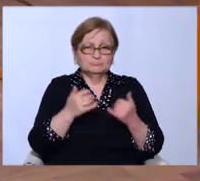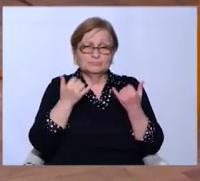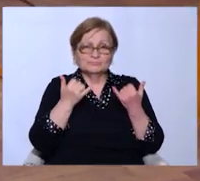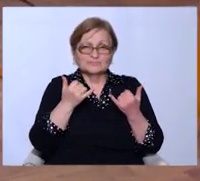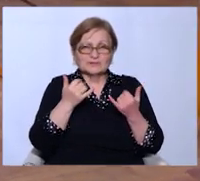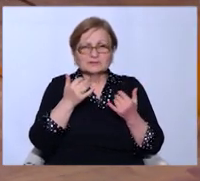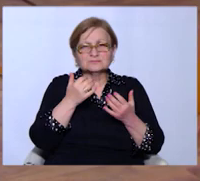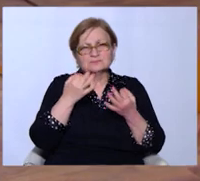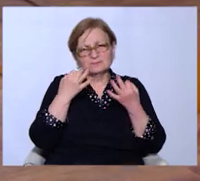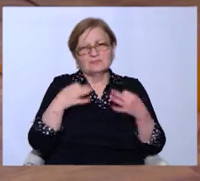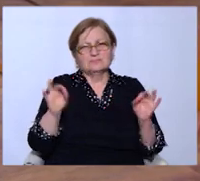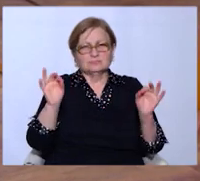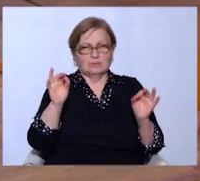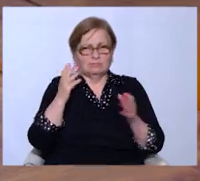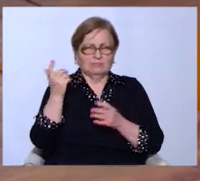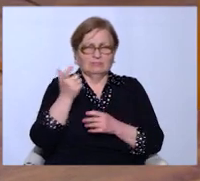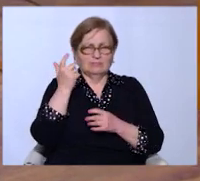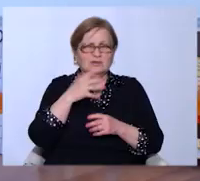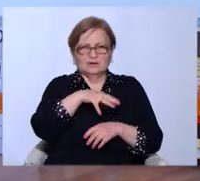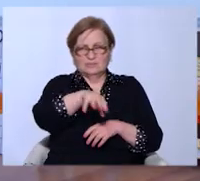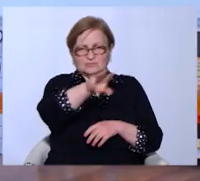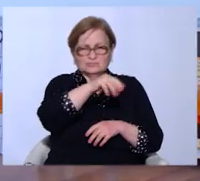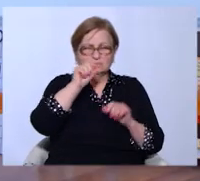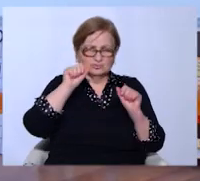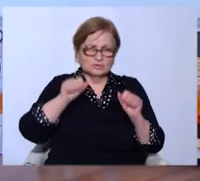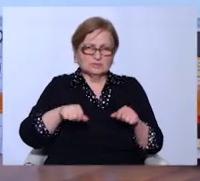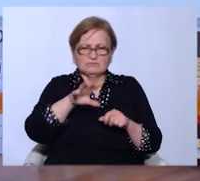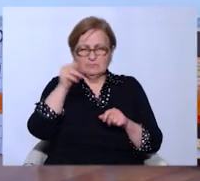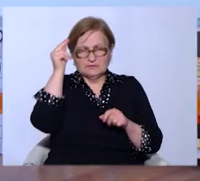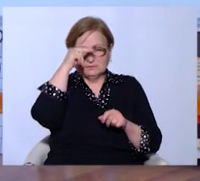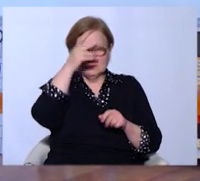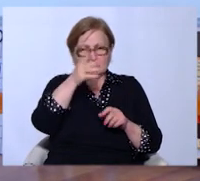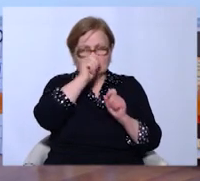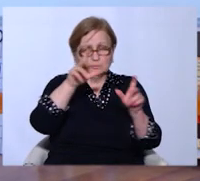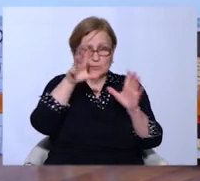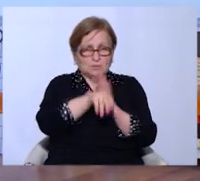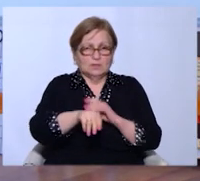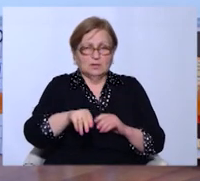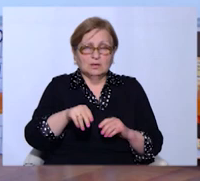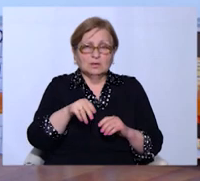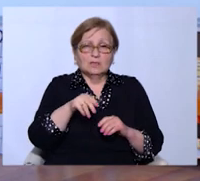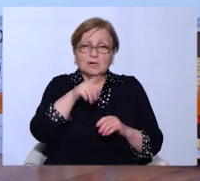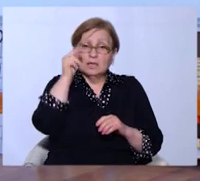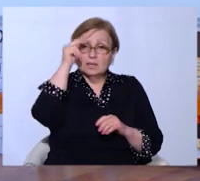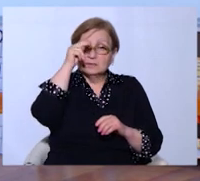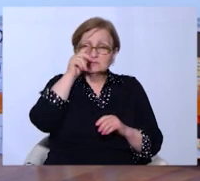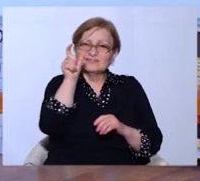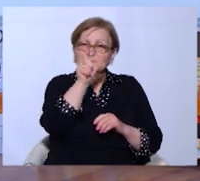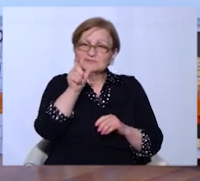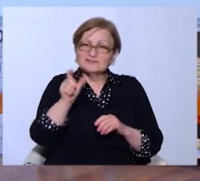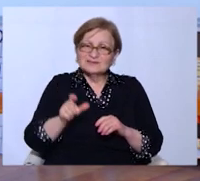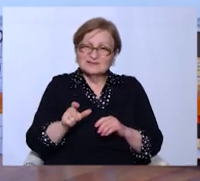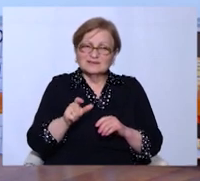დღეს მადლობა ხმართ, ყველაფერი შეიცვალა და თქვენ უკვე სწავლობთ ამას ყველაფერს სკოლაში. და სწავლობთ იმ ლექსებსაც